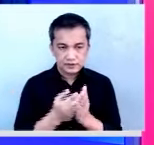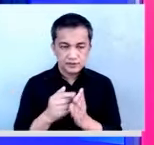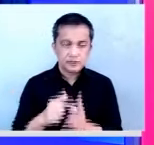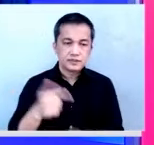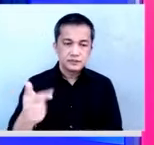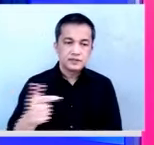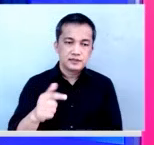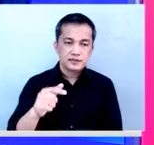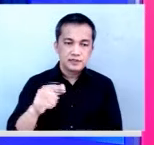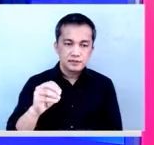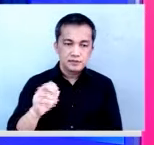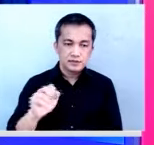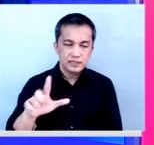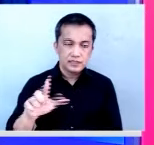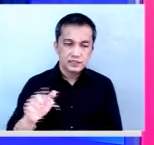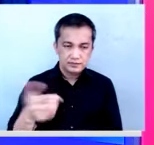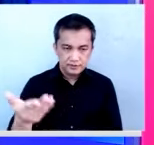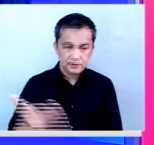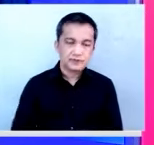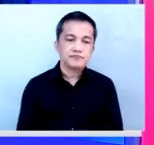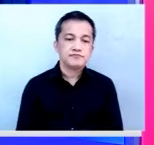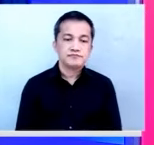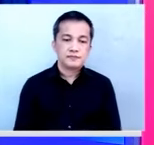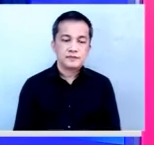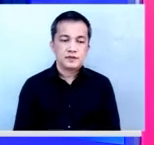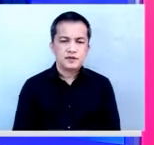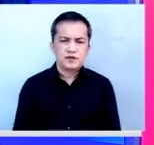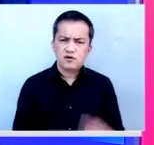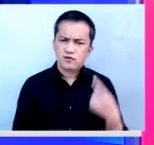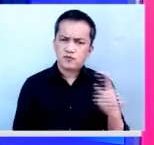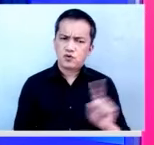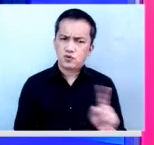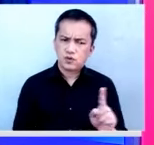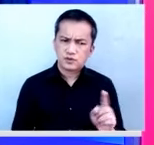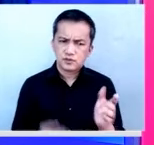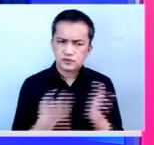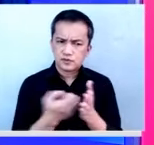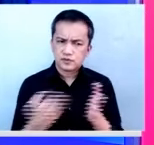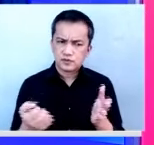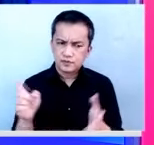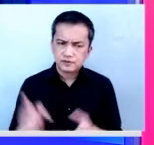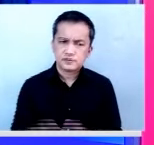balita ngayon si Maricel Halili. Mase, para saan itong mga equipment na ito?